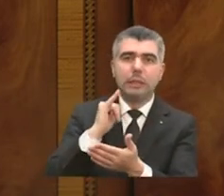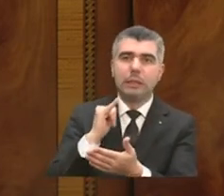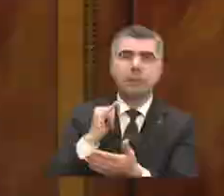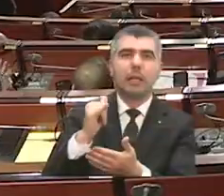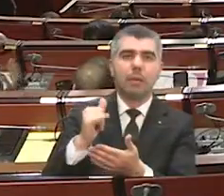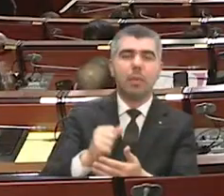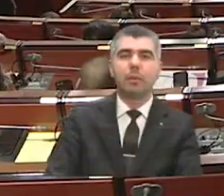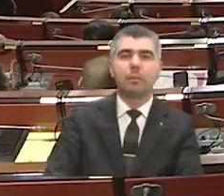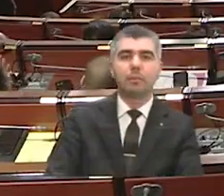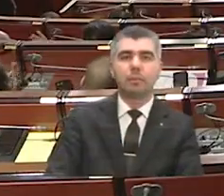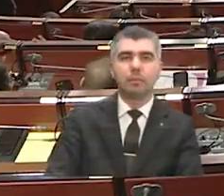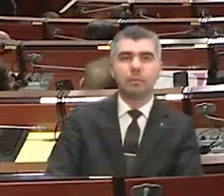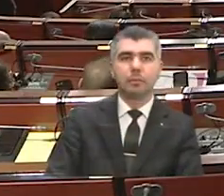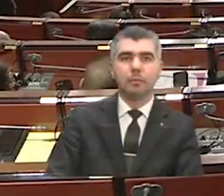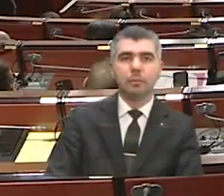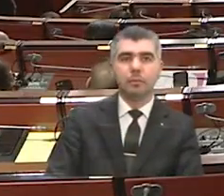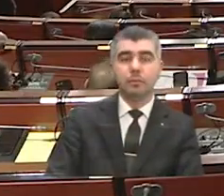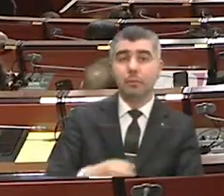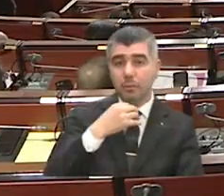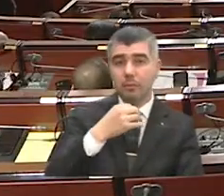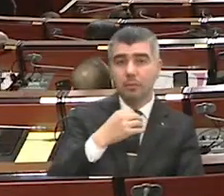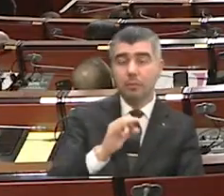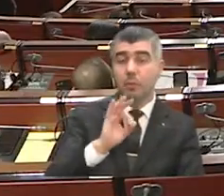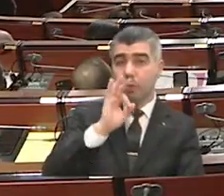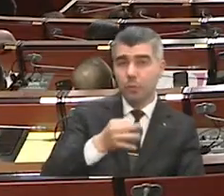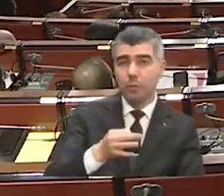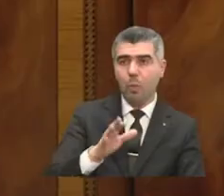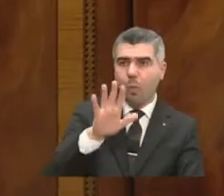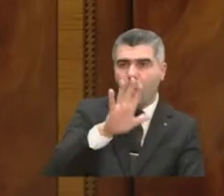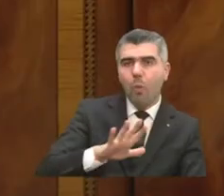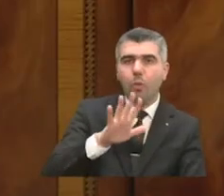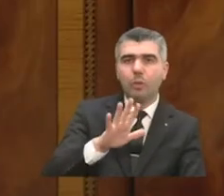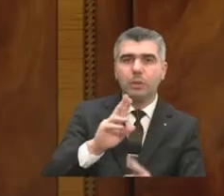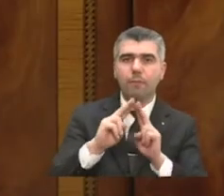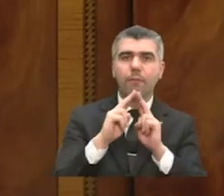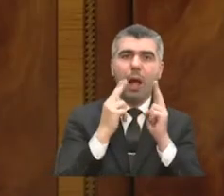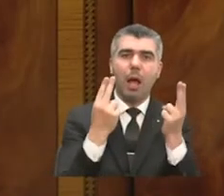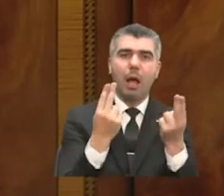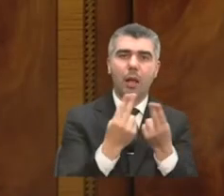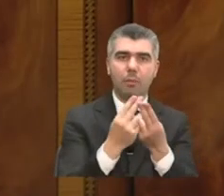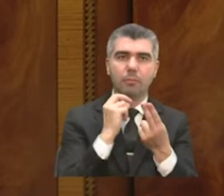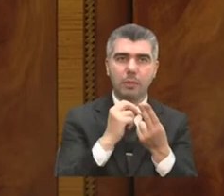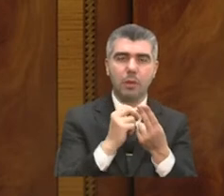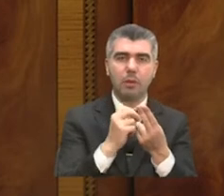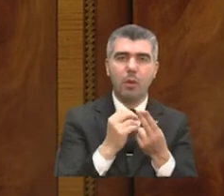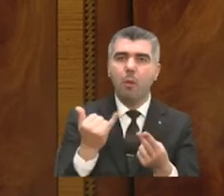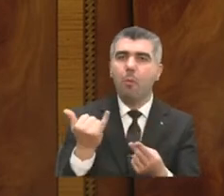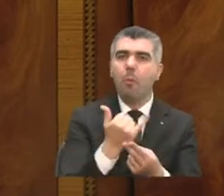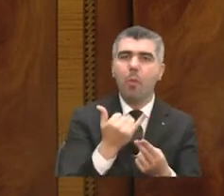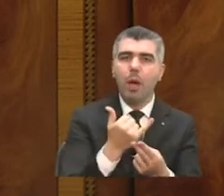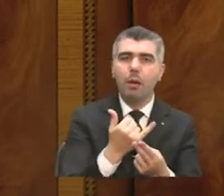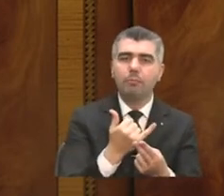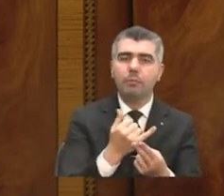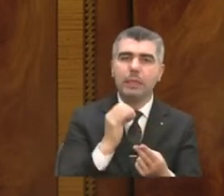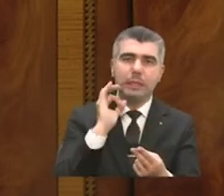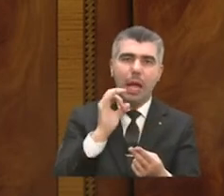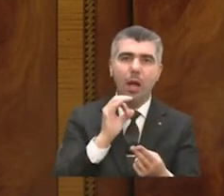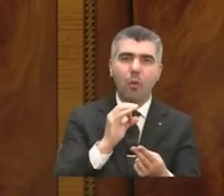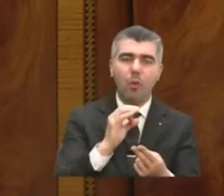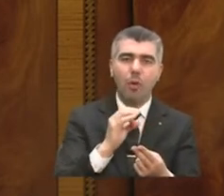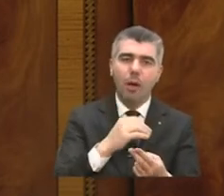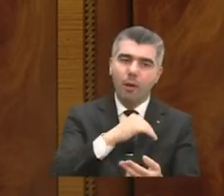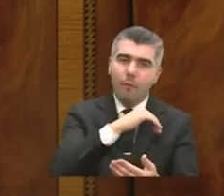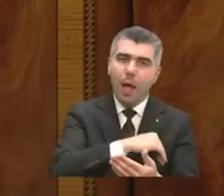à attaquer le Maroc. Alors le Maroc est dans l'intégrité de son Sahara et le Sahara est dans l'intégrité sécurité de,